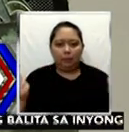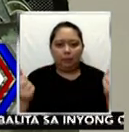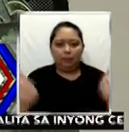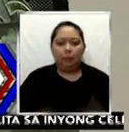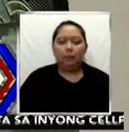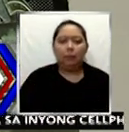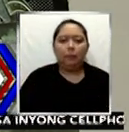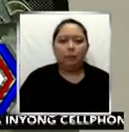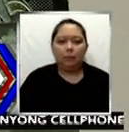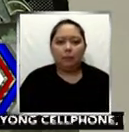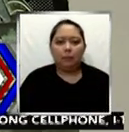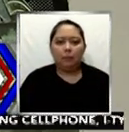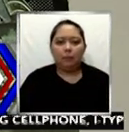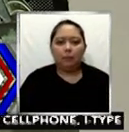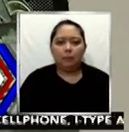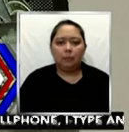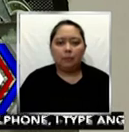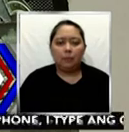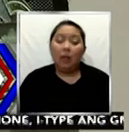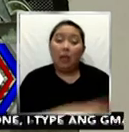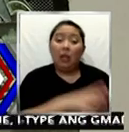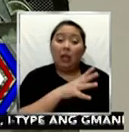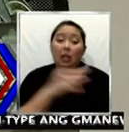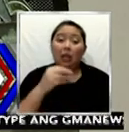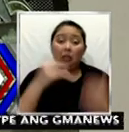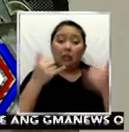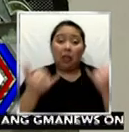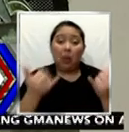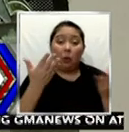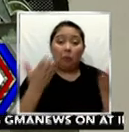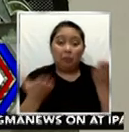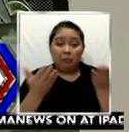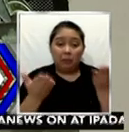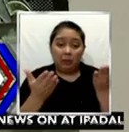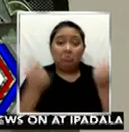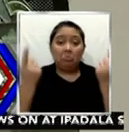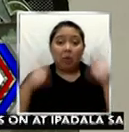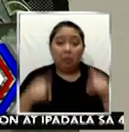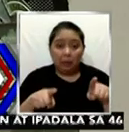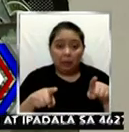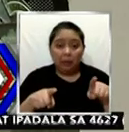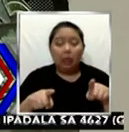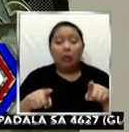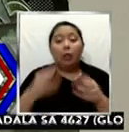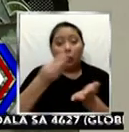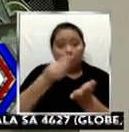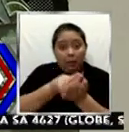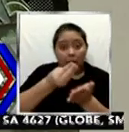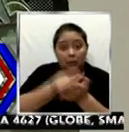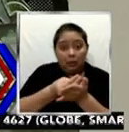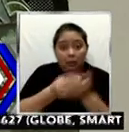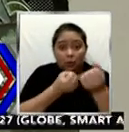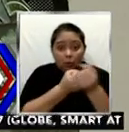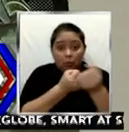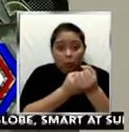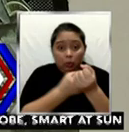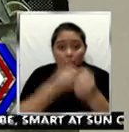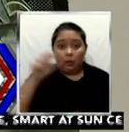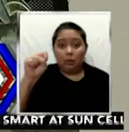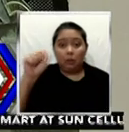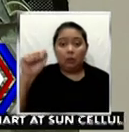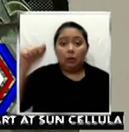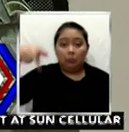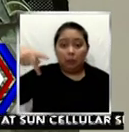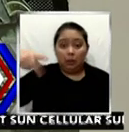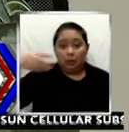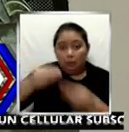sa pag-distribute natin ng social amelioration program at mga relief goods doon sa mga kababayan natin na